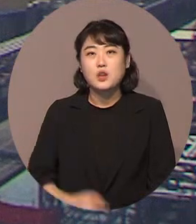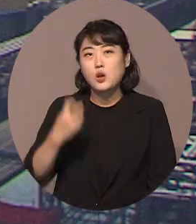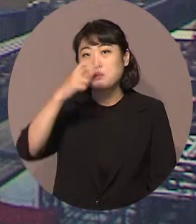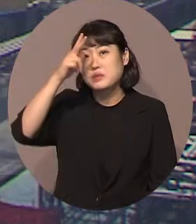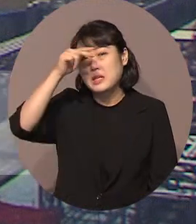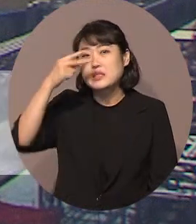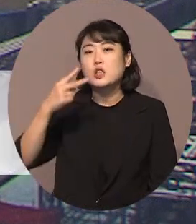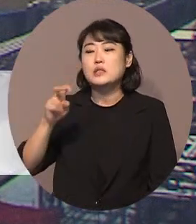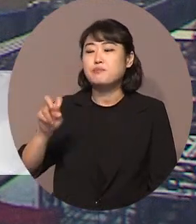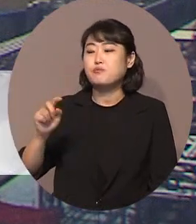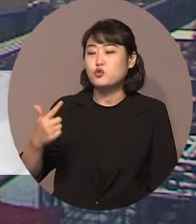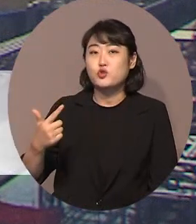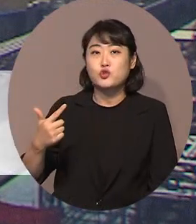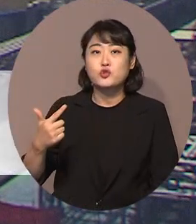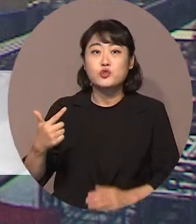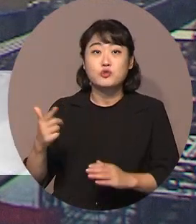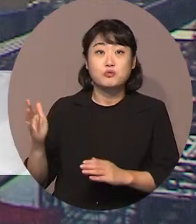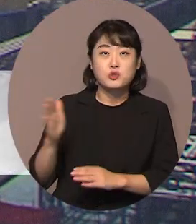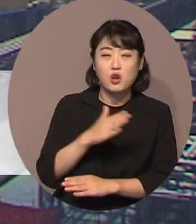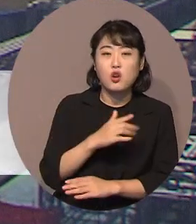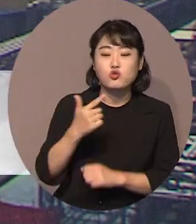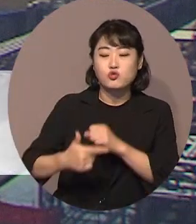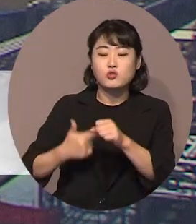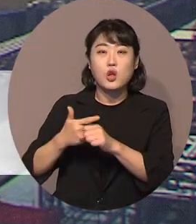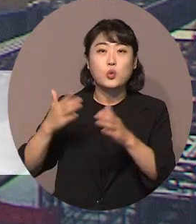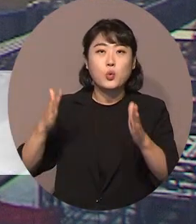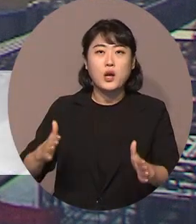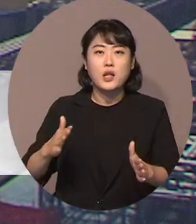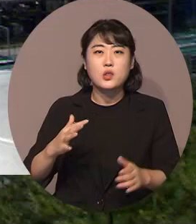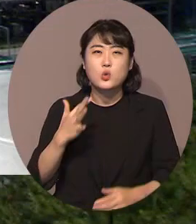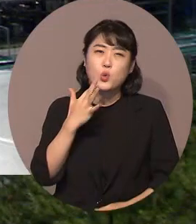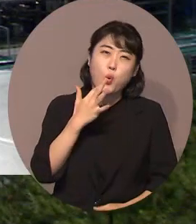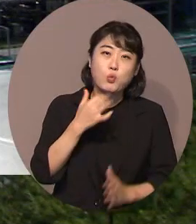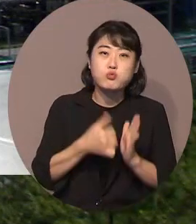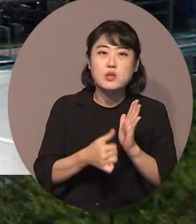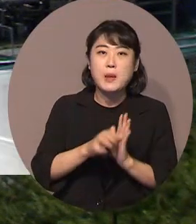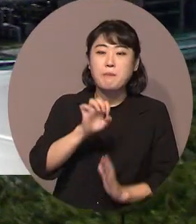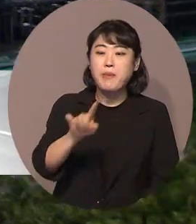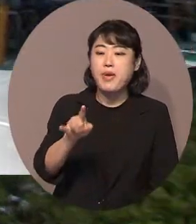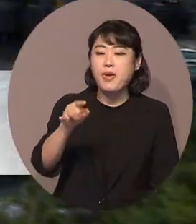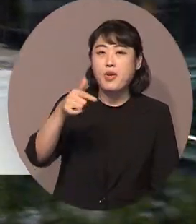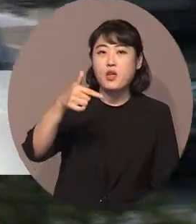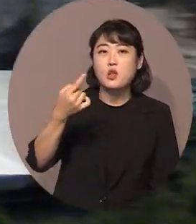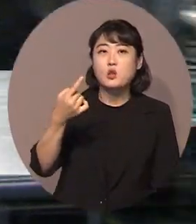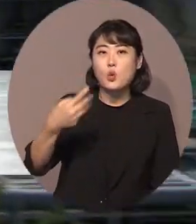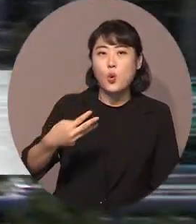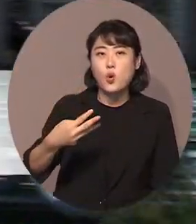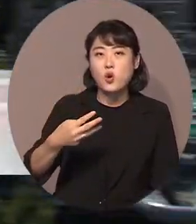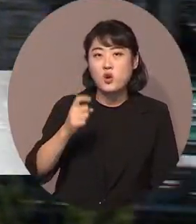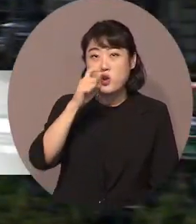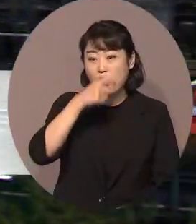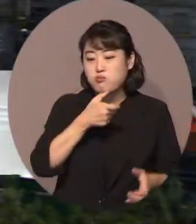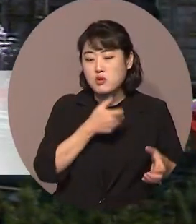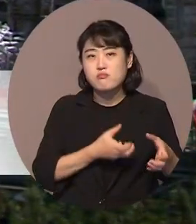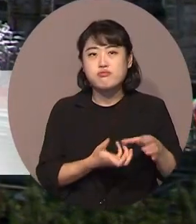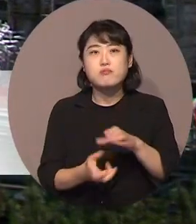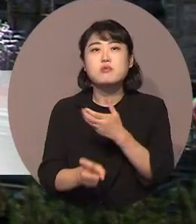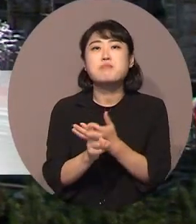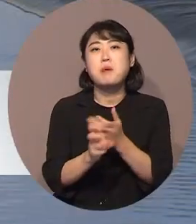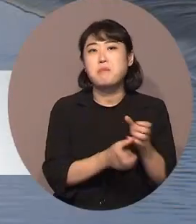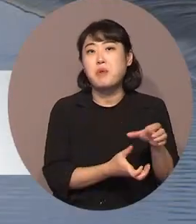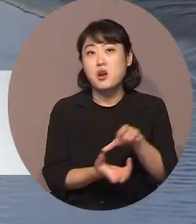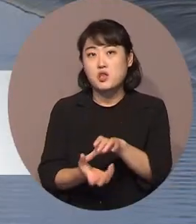검찰이 지난 2016년부터 6년간 독성 물질인 페노리 함유된 폐수 수백만 톤을 불법 배출한